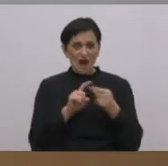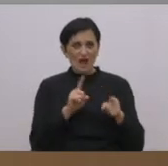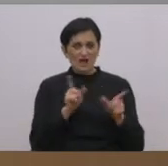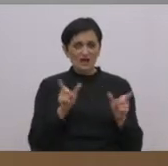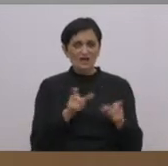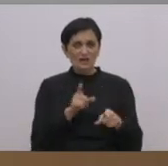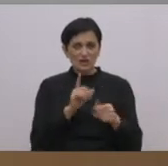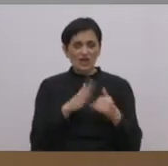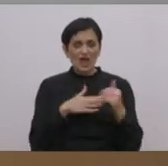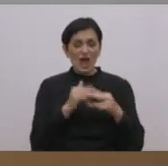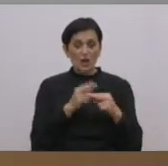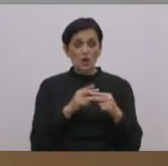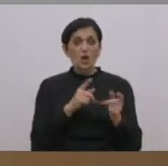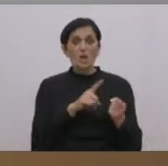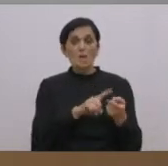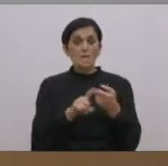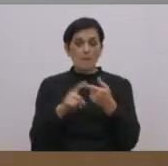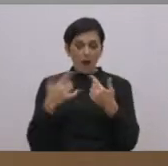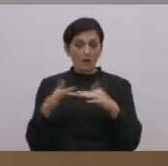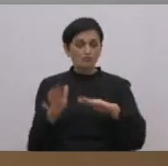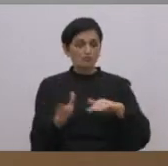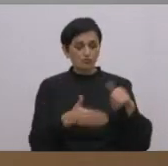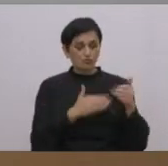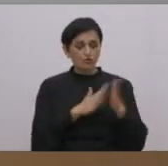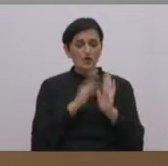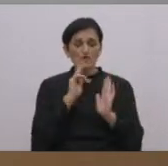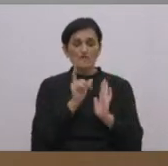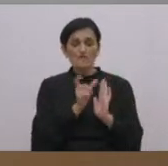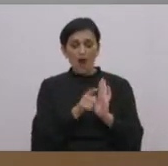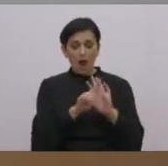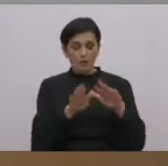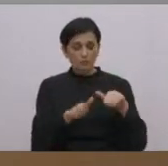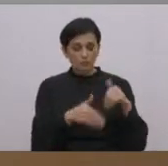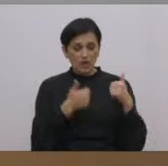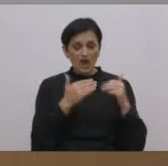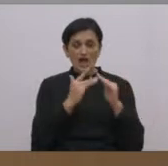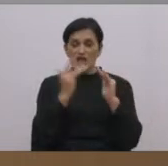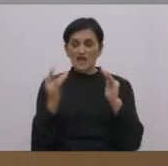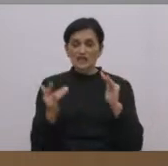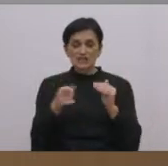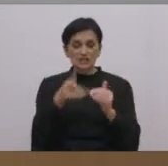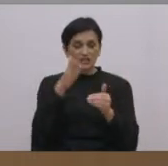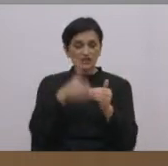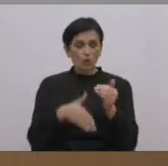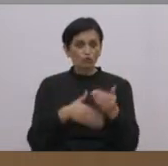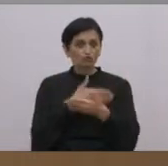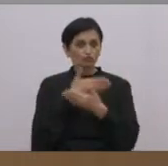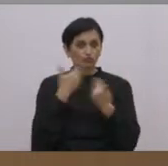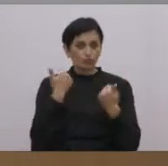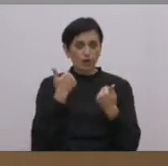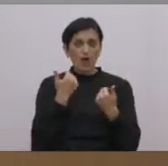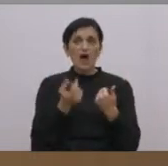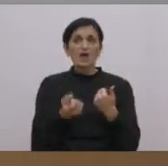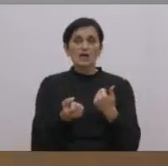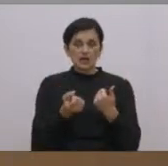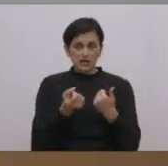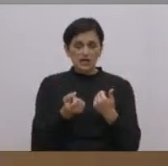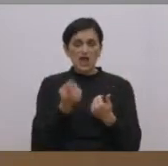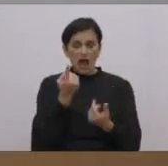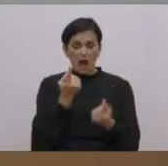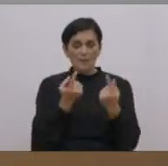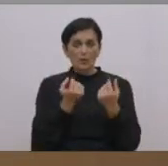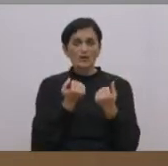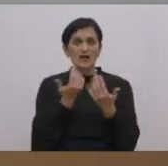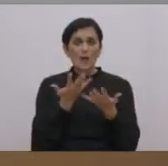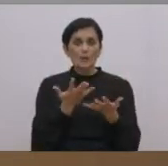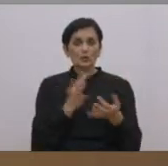magra pandemia m-a cea iara, invada m-a zga iara, este că de dau slubelia. Ehla, ki gamoc da, ramu de nume